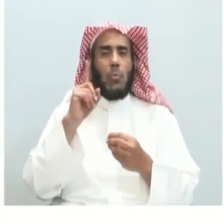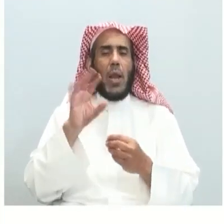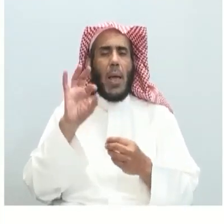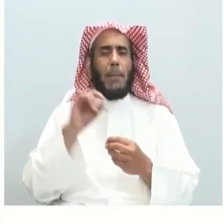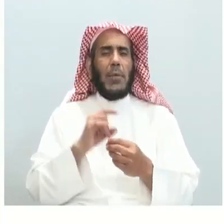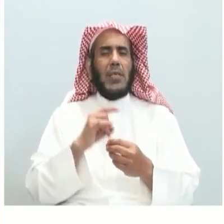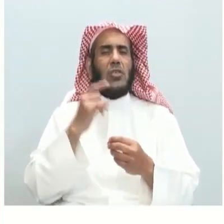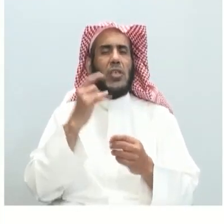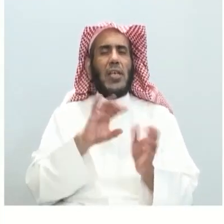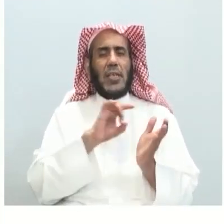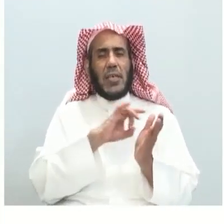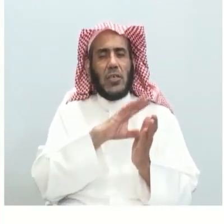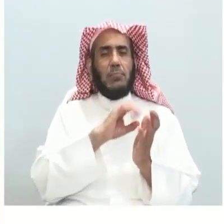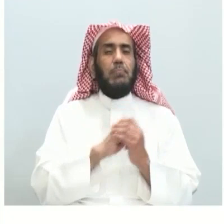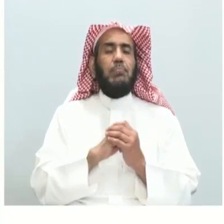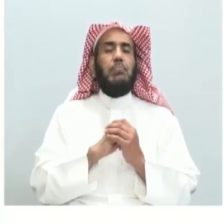الشيطان